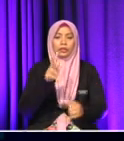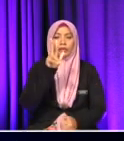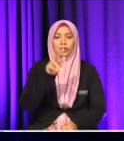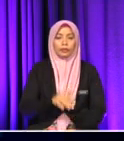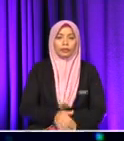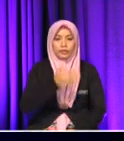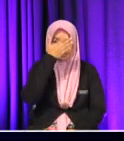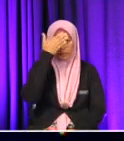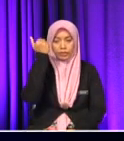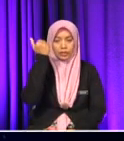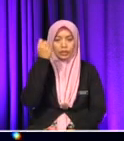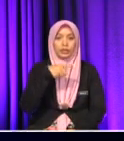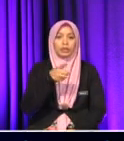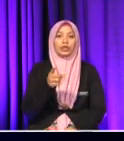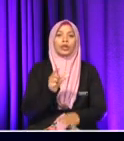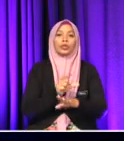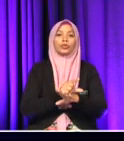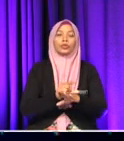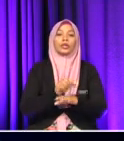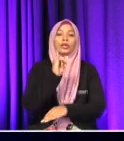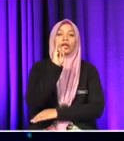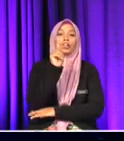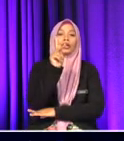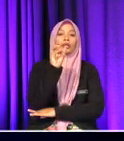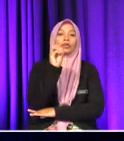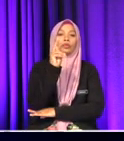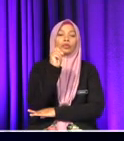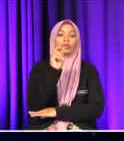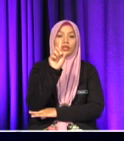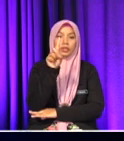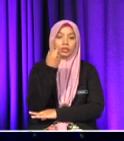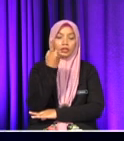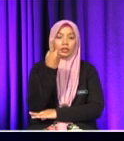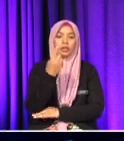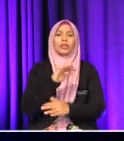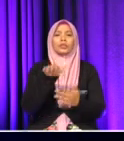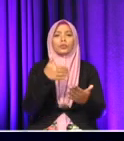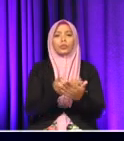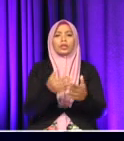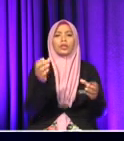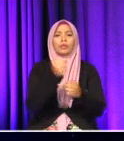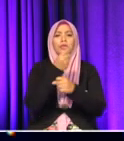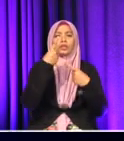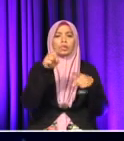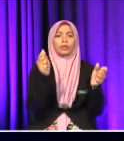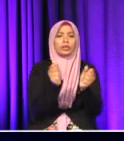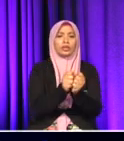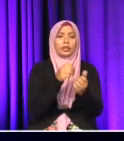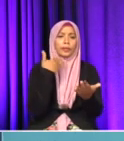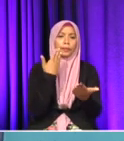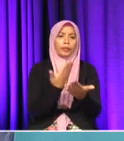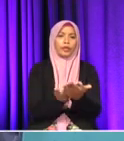menggunakan icon saja icon saja Terima kasih ya semuanya dapat menjawab dengan baik oke baiklah